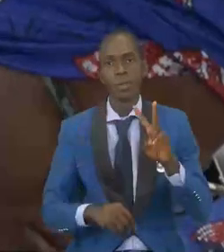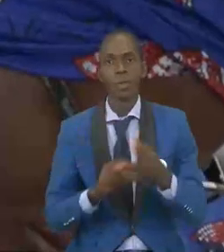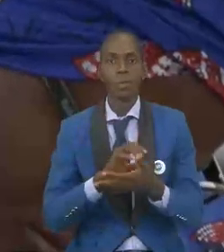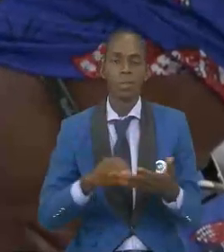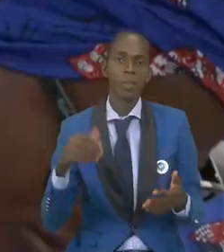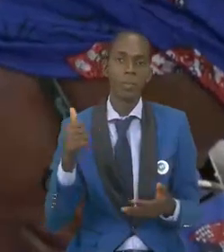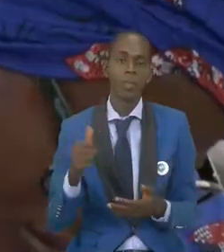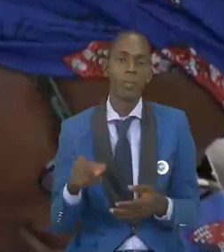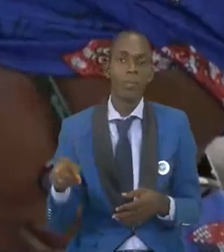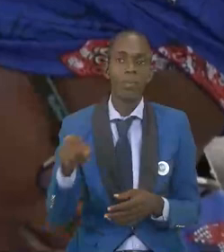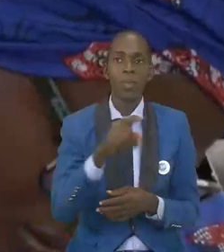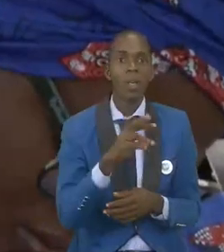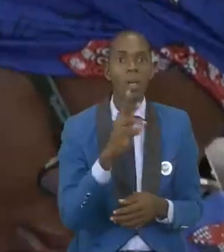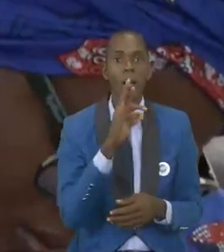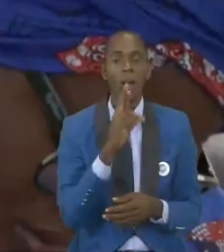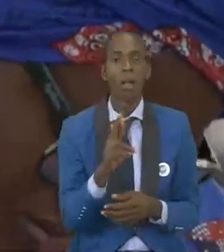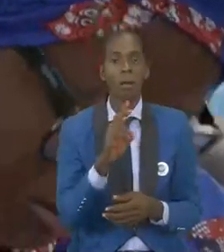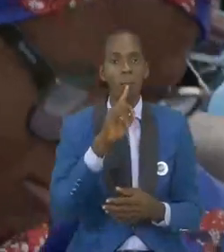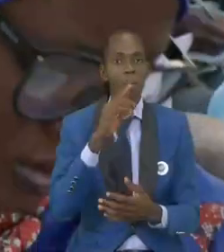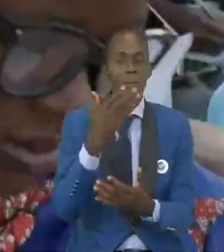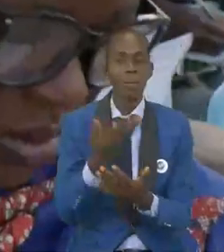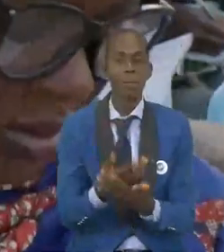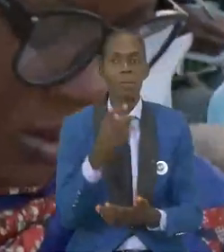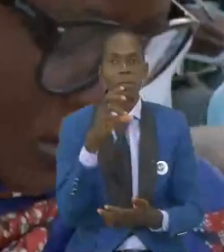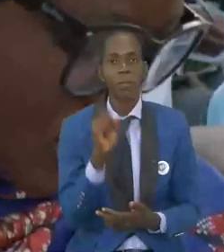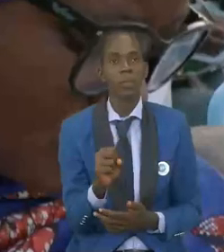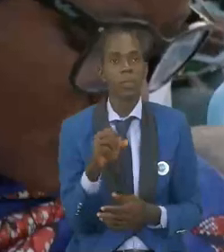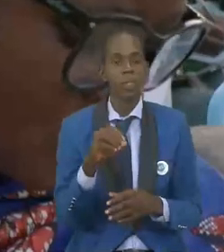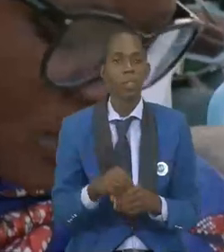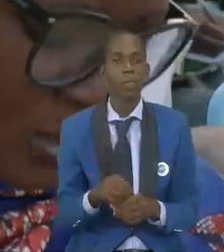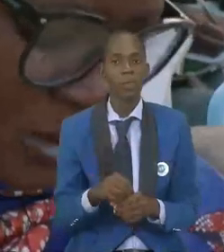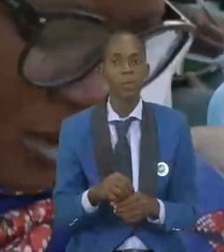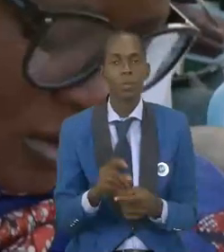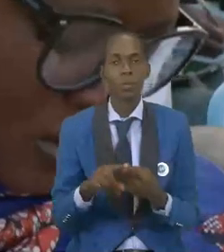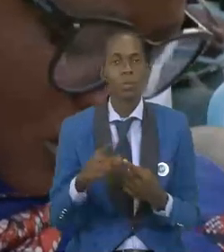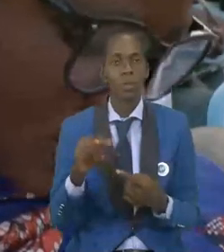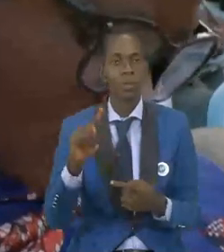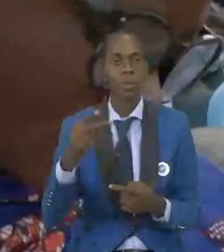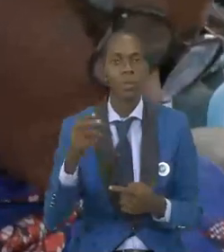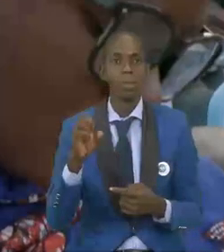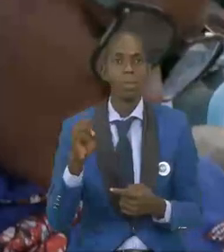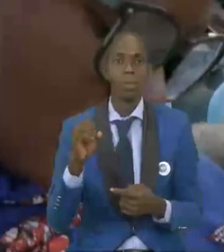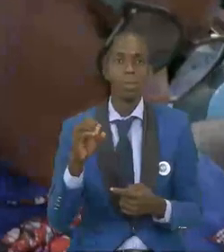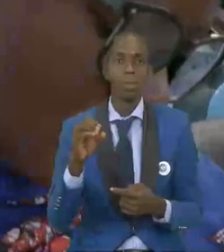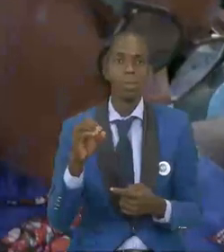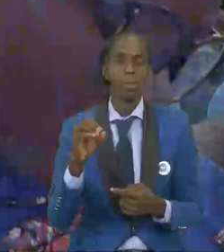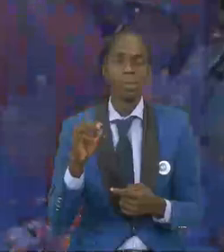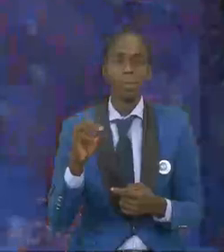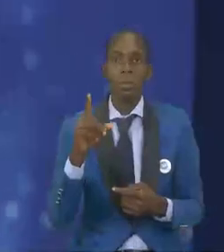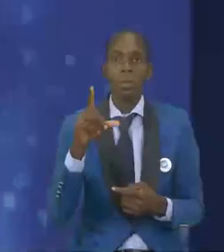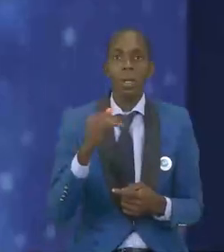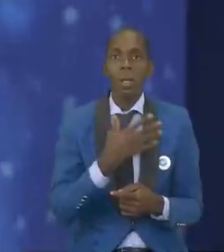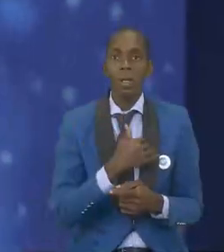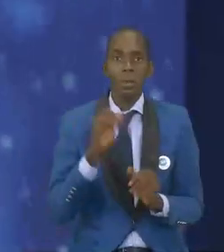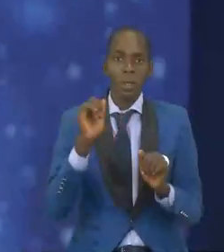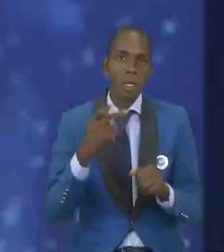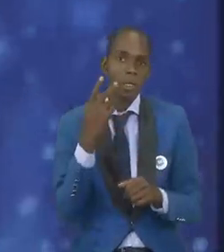un test à l'ancien chapitre 2 verset 10 vous êtes témoin vous te salomonicien et Dieu les